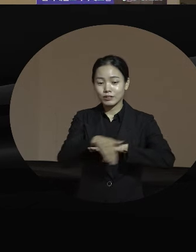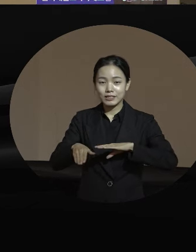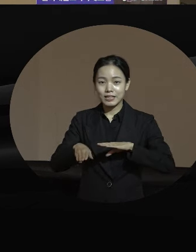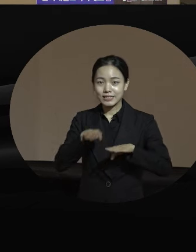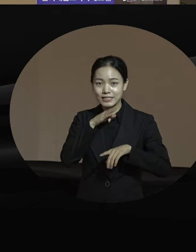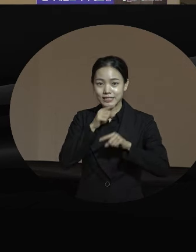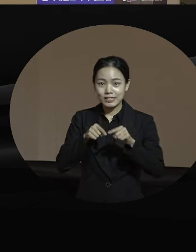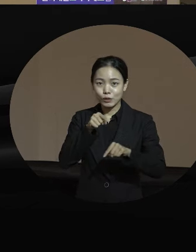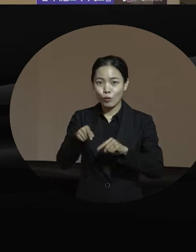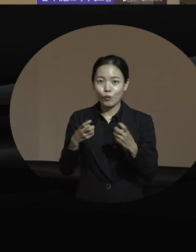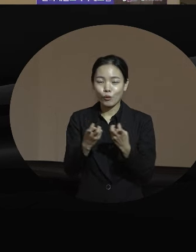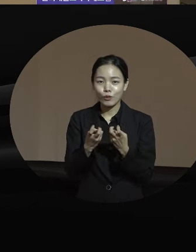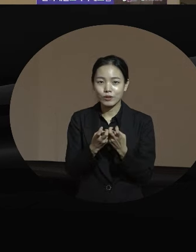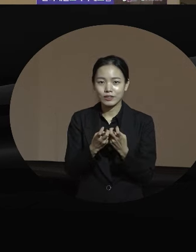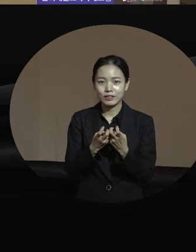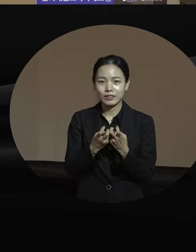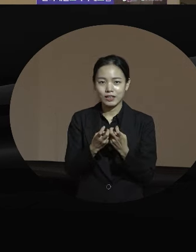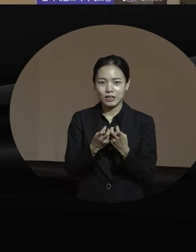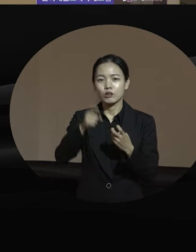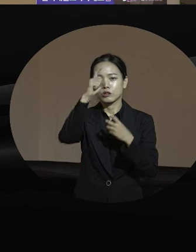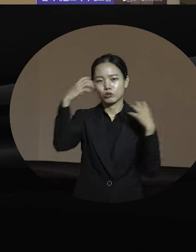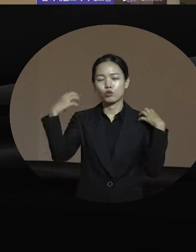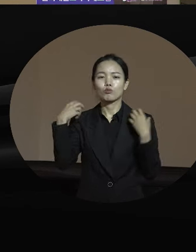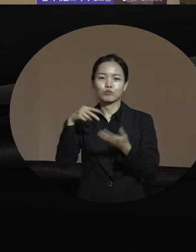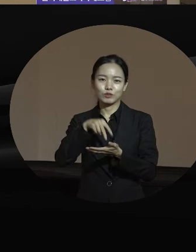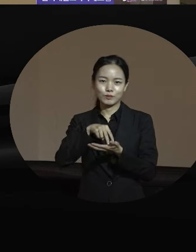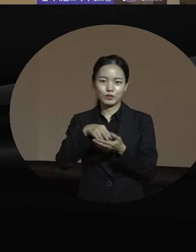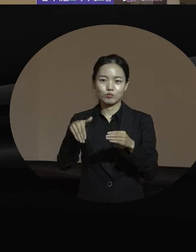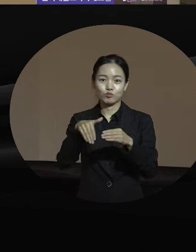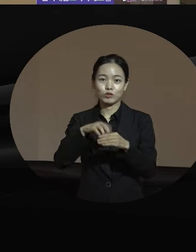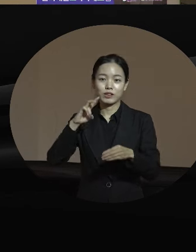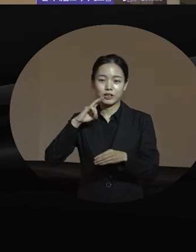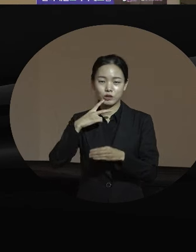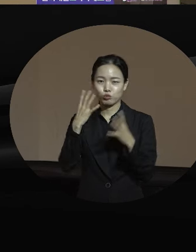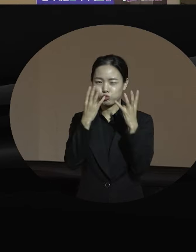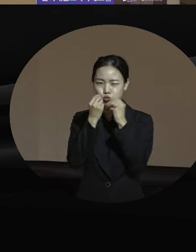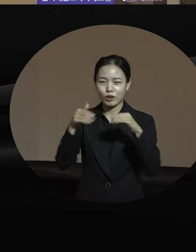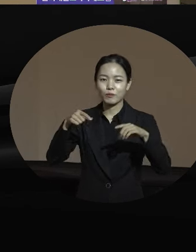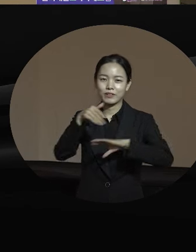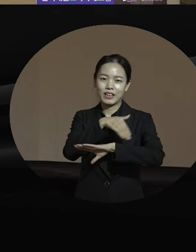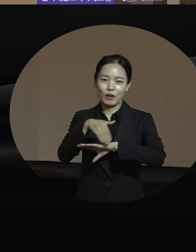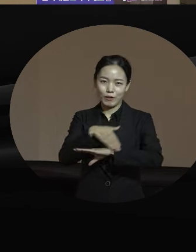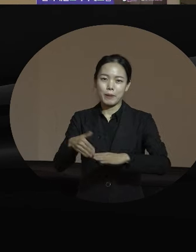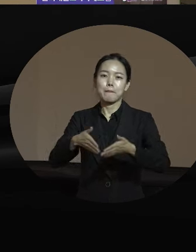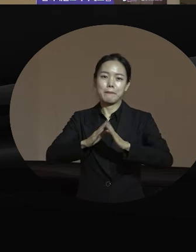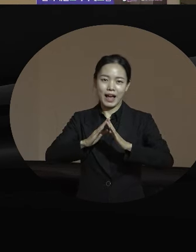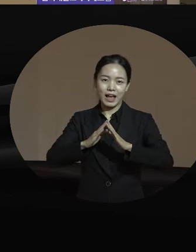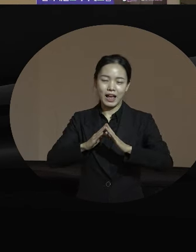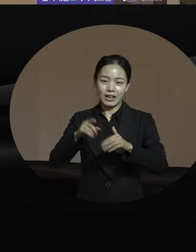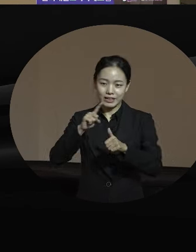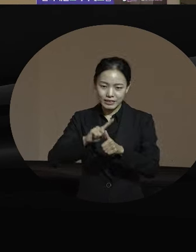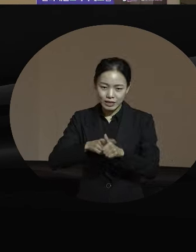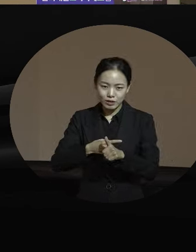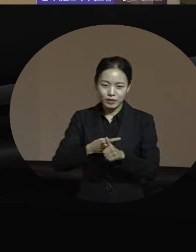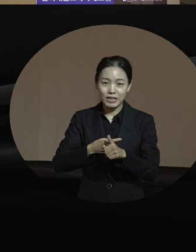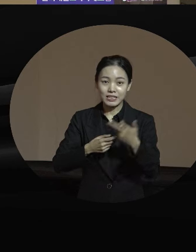국가 차원에서 문화예술 교육 종합 계획을 수립하였고 이에 따라 17개 시도별 지역 문화예술 교육 계획이